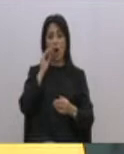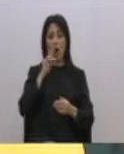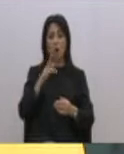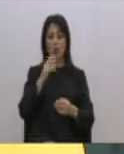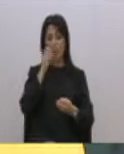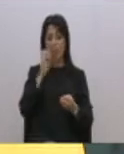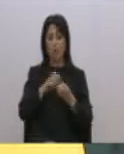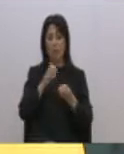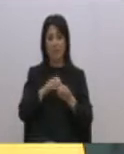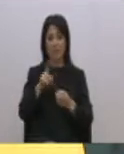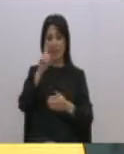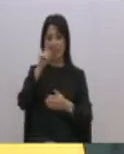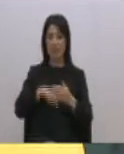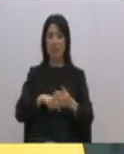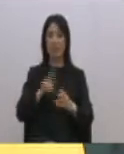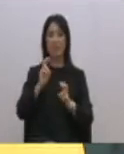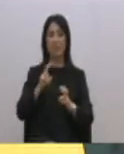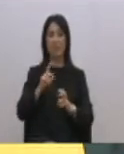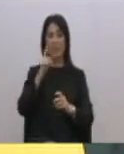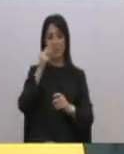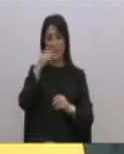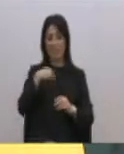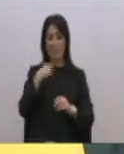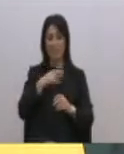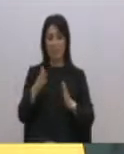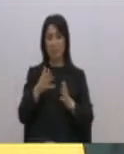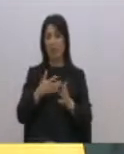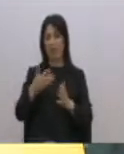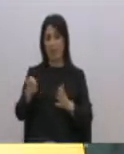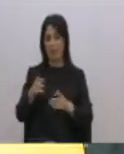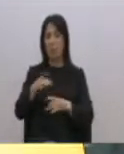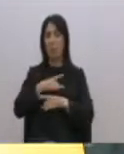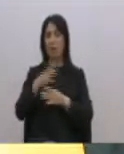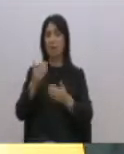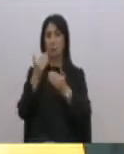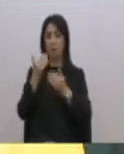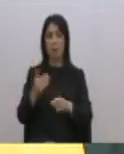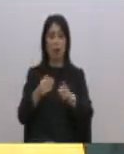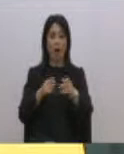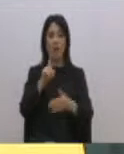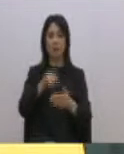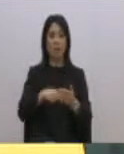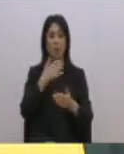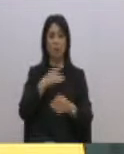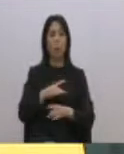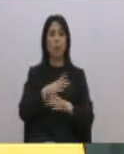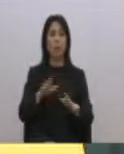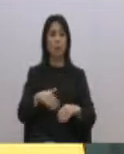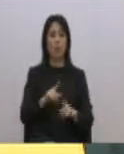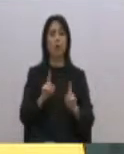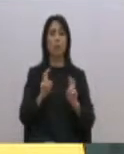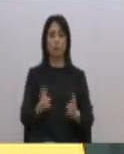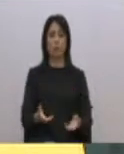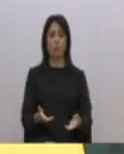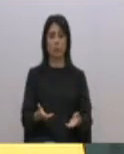tkom, Acum, zalem nișnolovania, upovot mat, ragața, să tot saierto nișani.